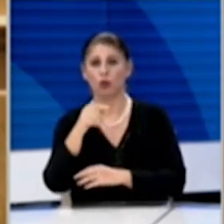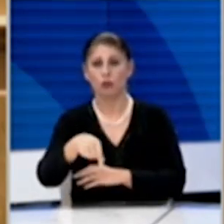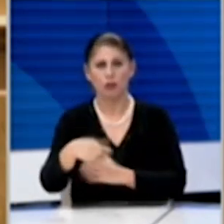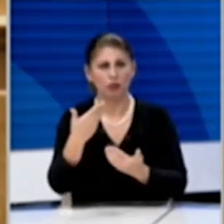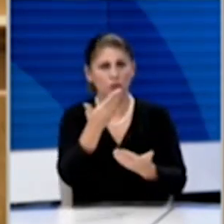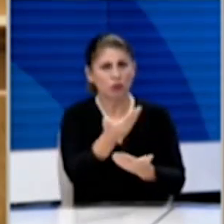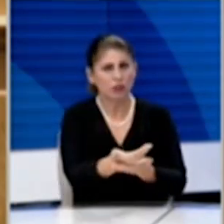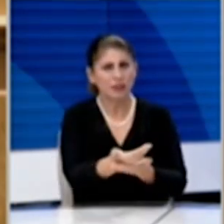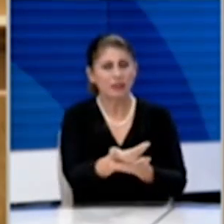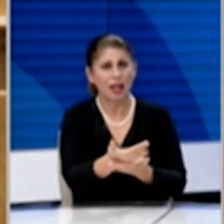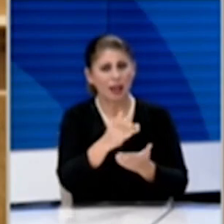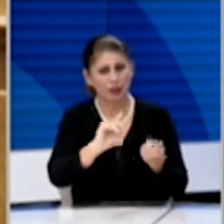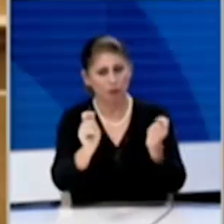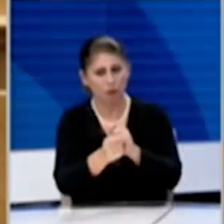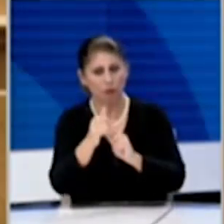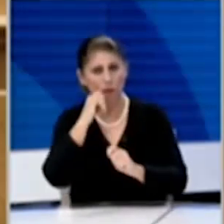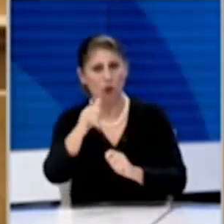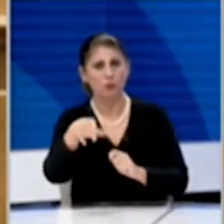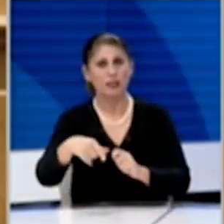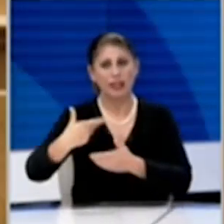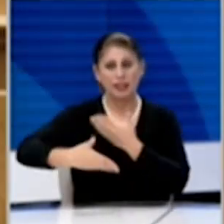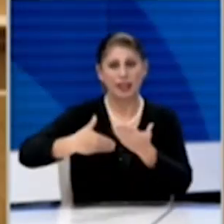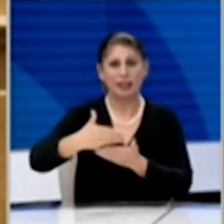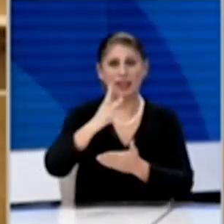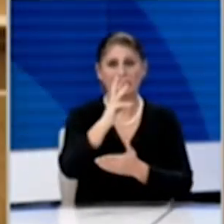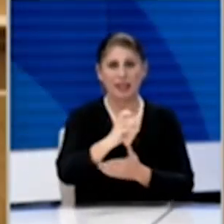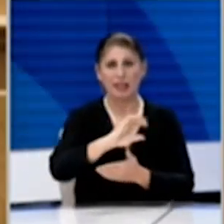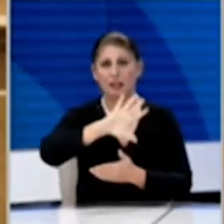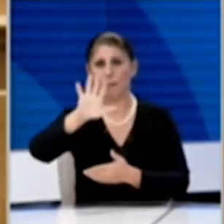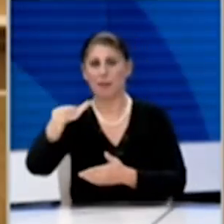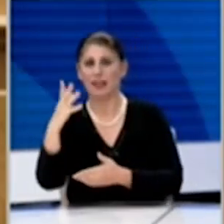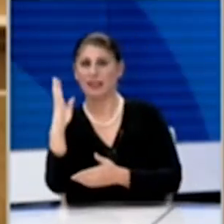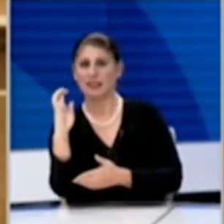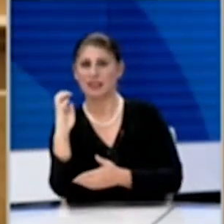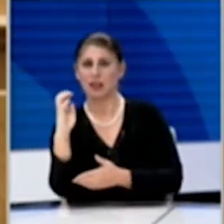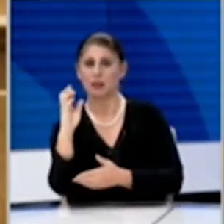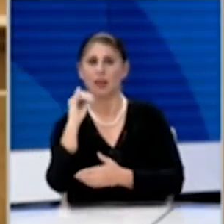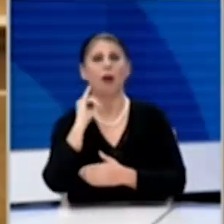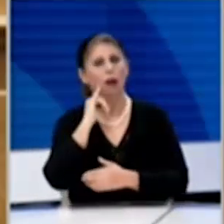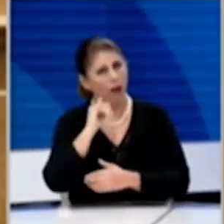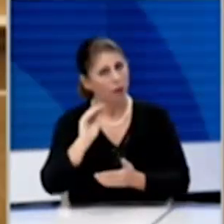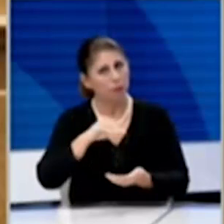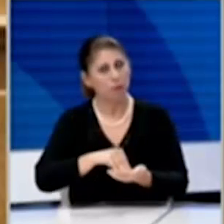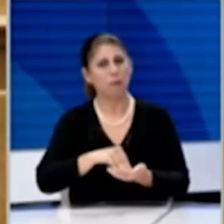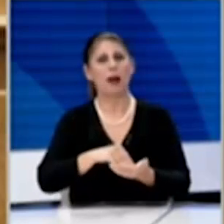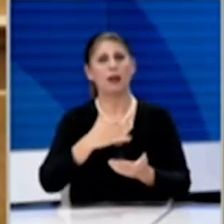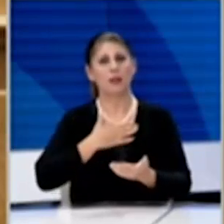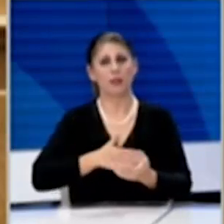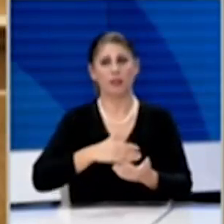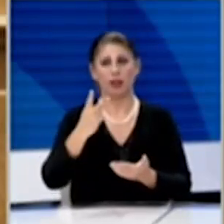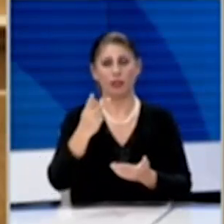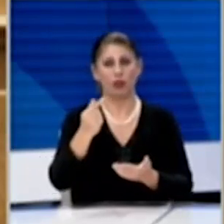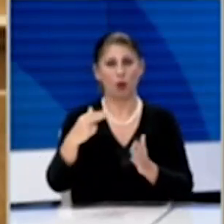που ζητάνε να μονιμοποιηθούν είναι της γενιάς των 30 με 40 και πάλι πάντα να τους αποκλείσετε, ενώ είναι